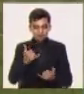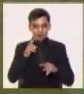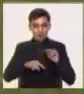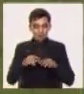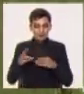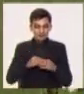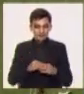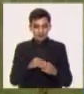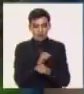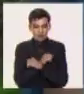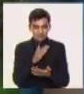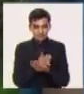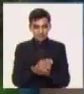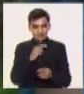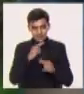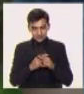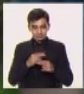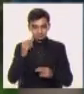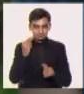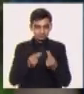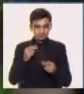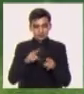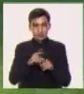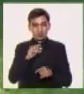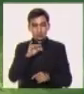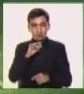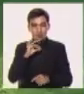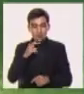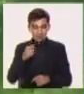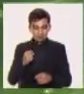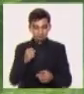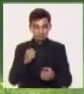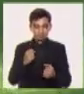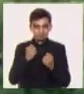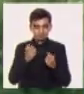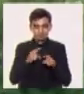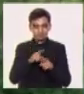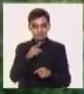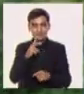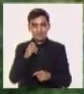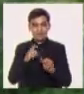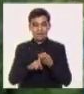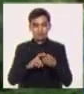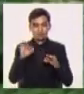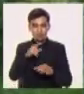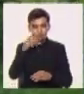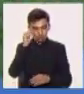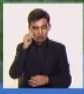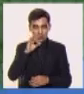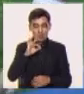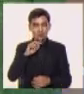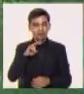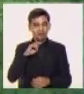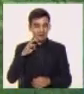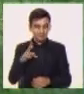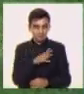йога, игры с сестрой, но впереди учеба в Китае. Половину второго курса из-за пандемии коронавируса он учился онлайн. Скоро нужно будет собирать